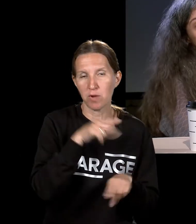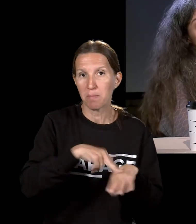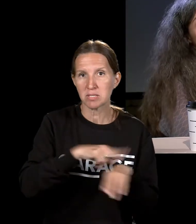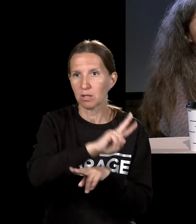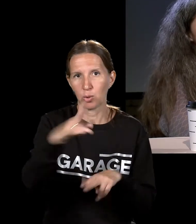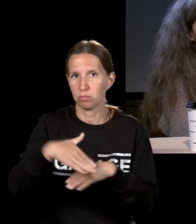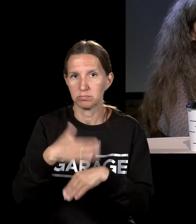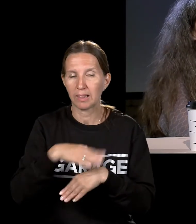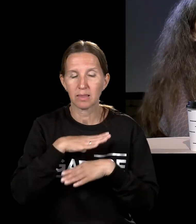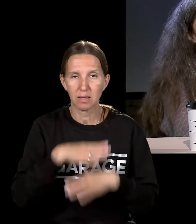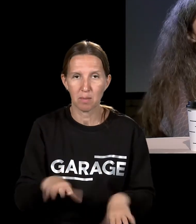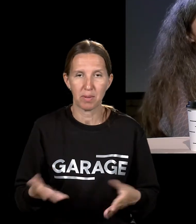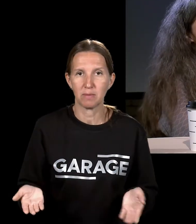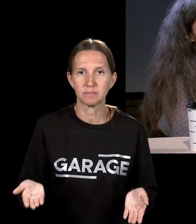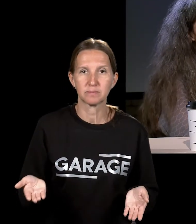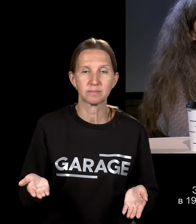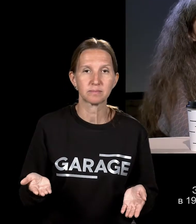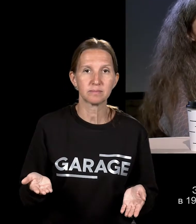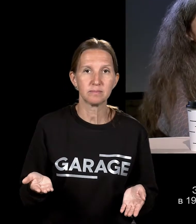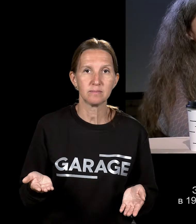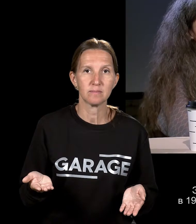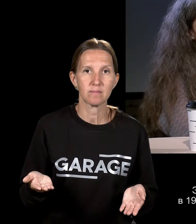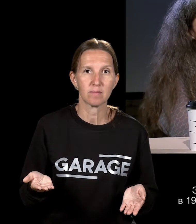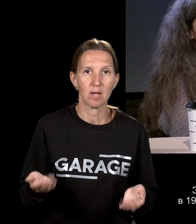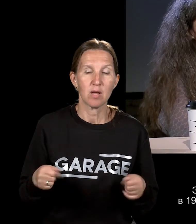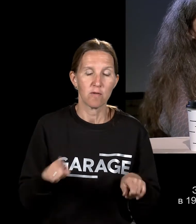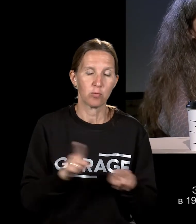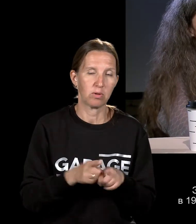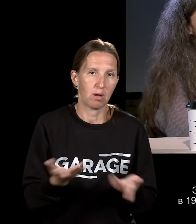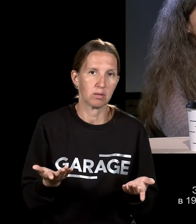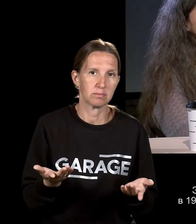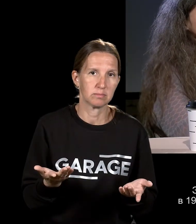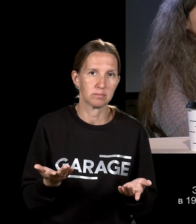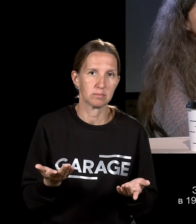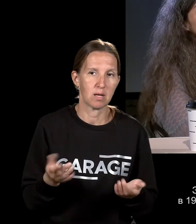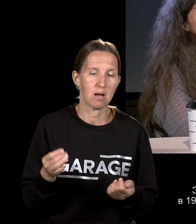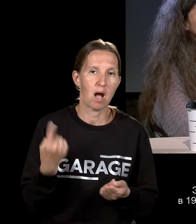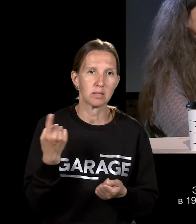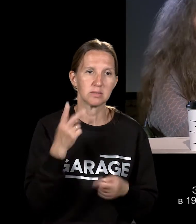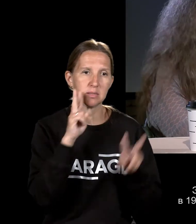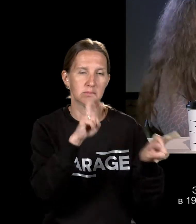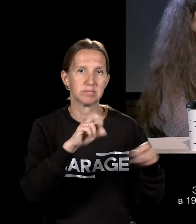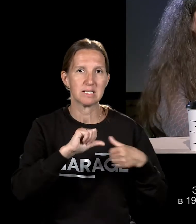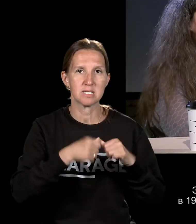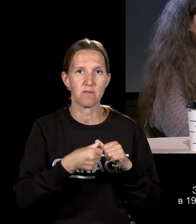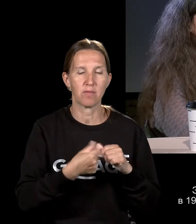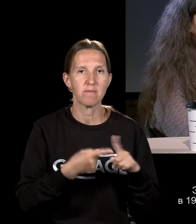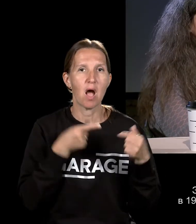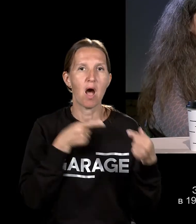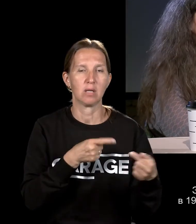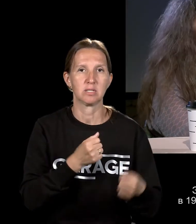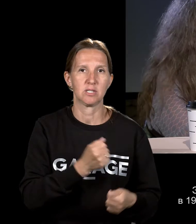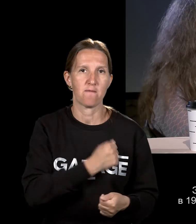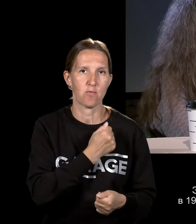никто не наказал, никто не там были, никто не наказал. Вот так и была построена жуткая история, один из символов антивоенных